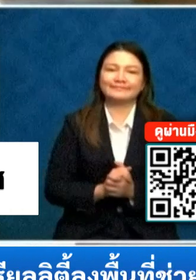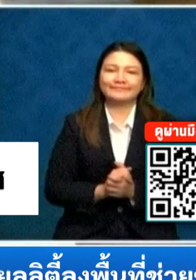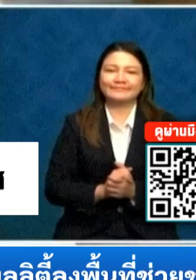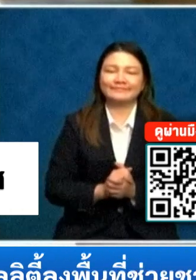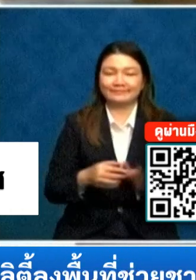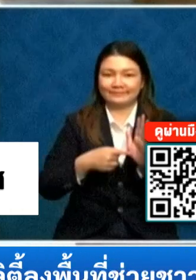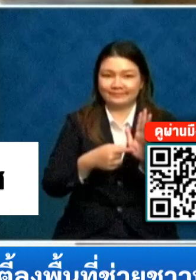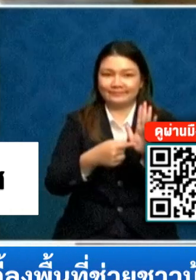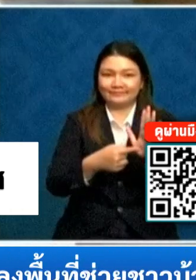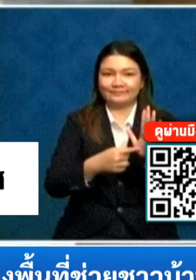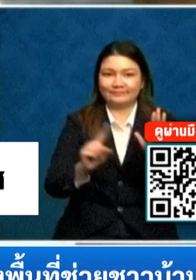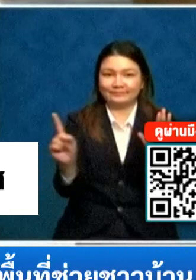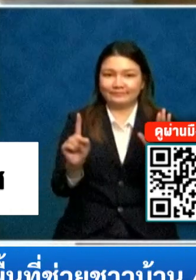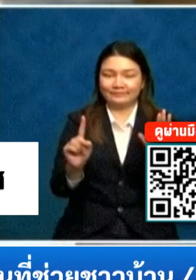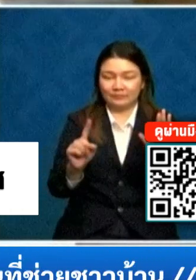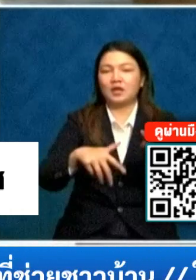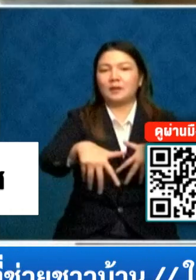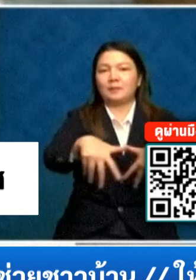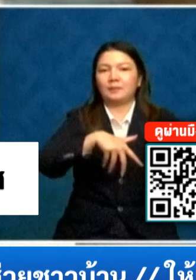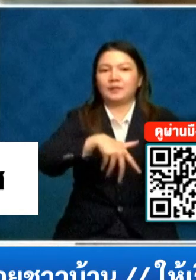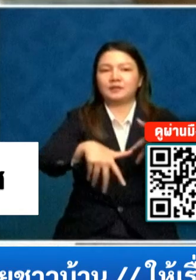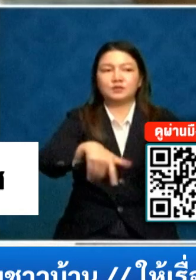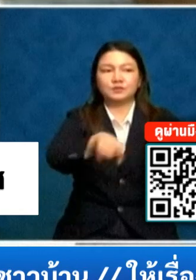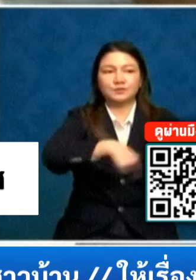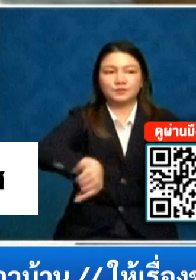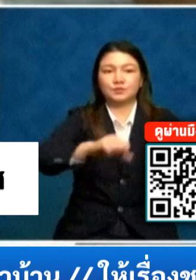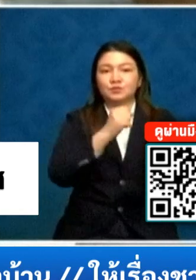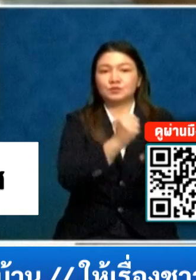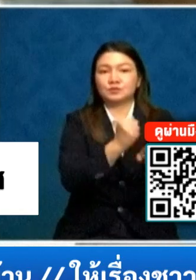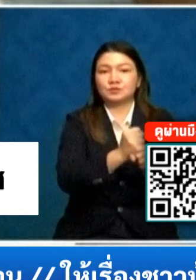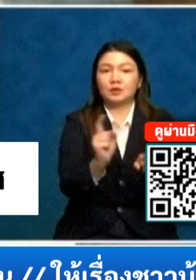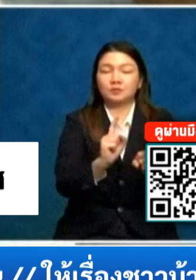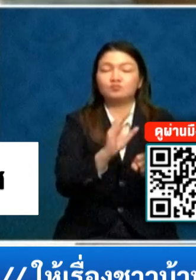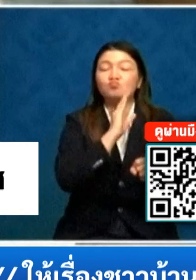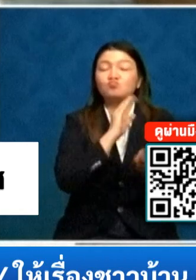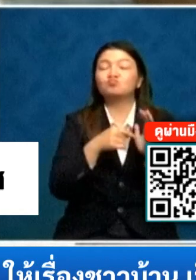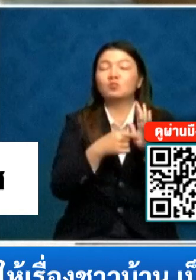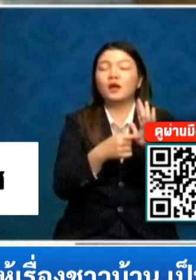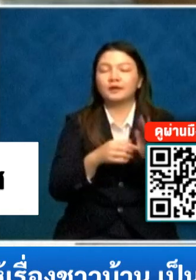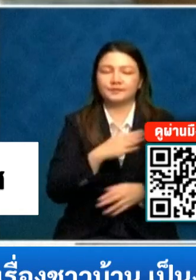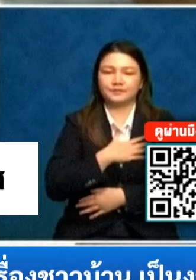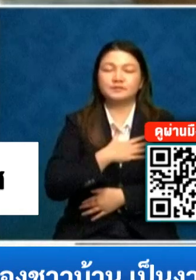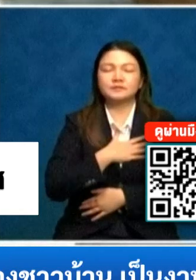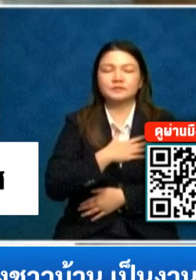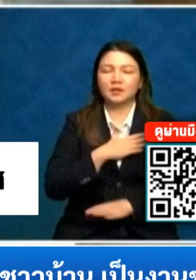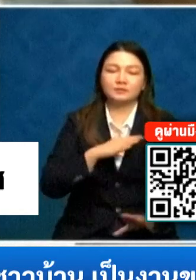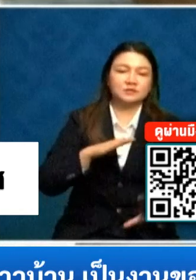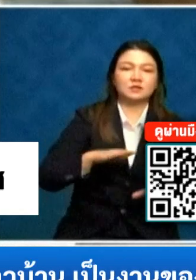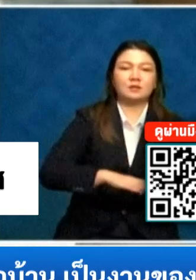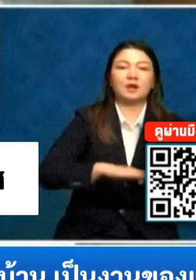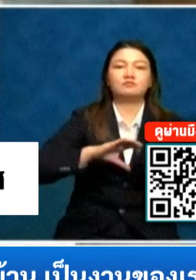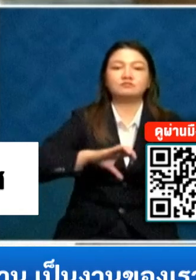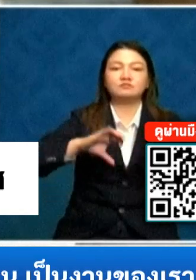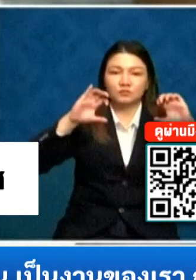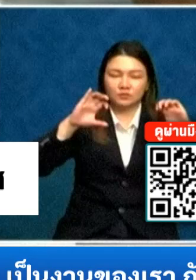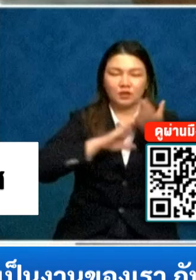ขอยกตัวอย่างแล้วกันนะครับประชาชนนะครับเวลาที่จะไปจัดตั้งบริษัทนะครับไปติดต่อกรมพัฒนาธุ